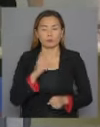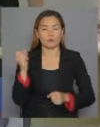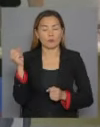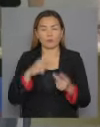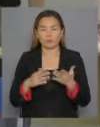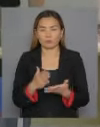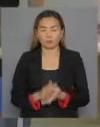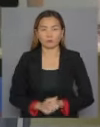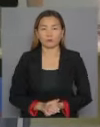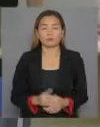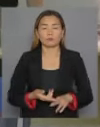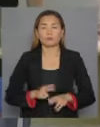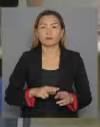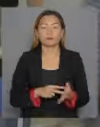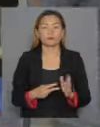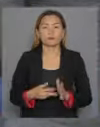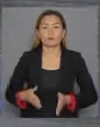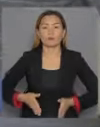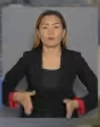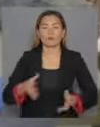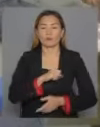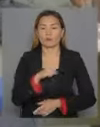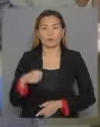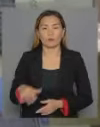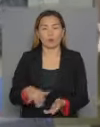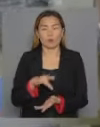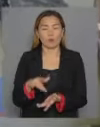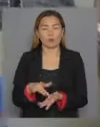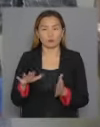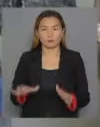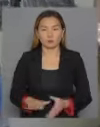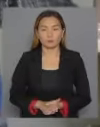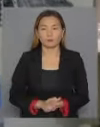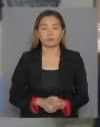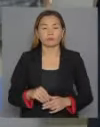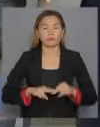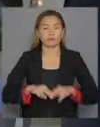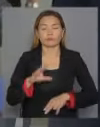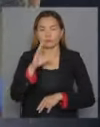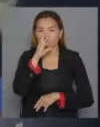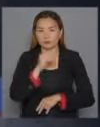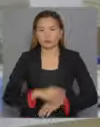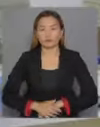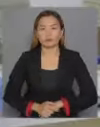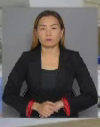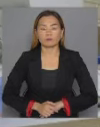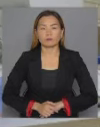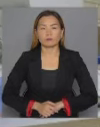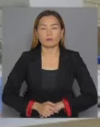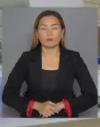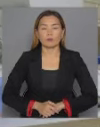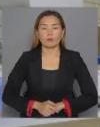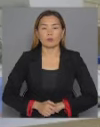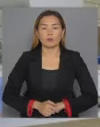анықтаған болатынбыз. Сондықтан бұл жолдарды өзіміздің қаламызда салуға ұсынып отырмыз. Соны қалдықтарын